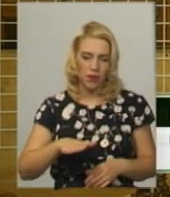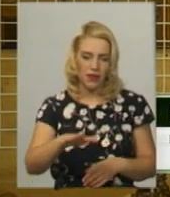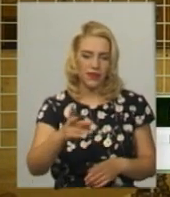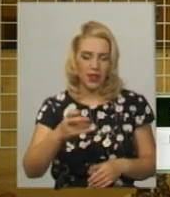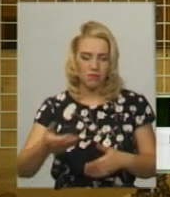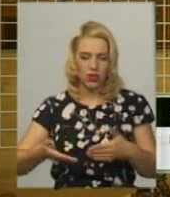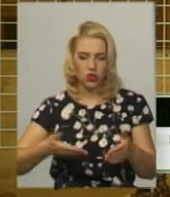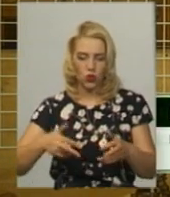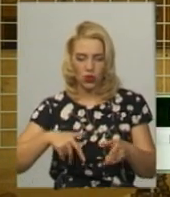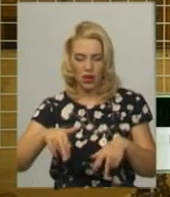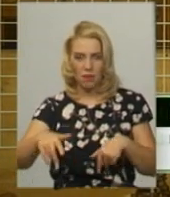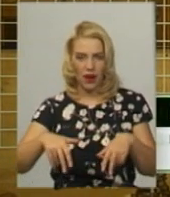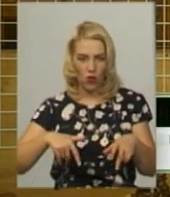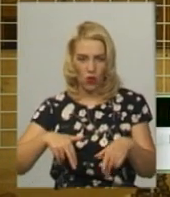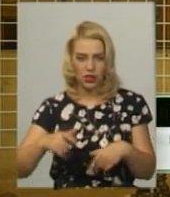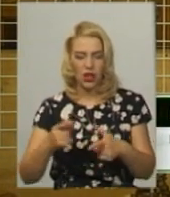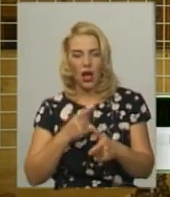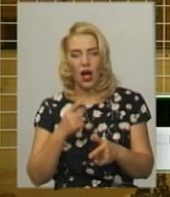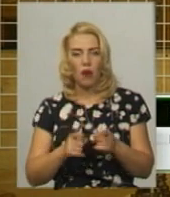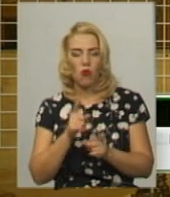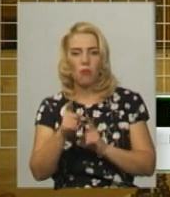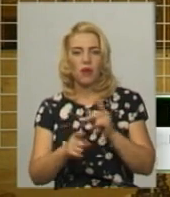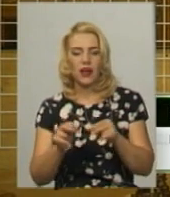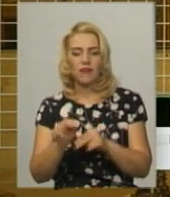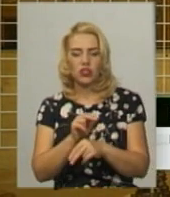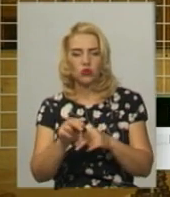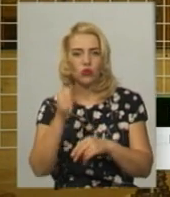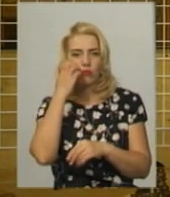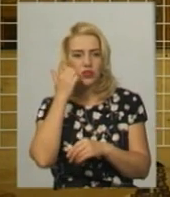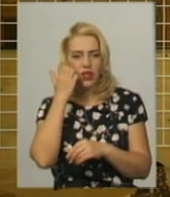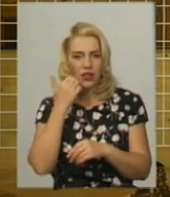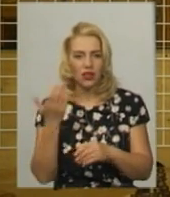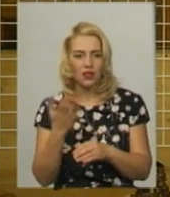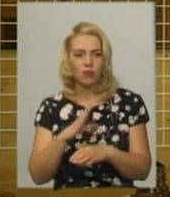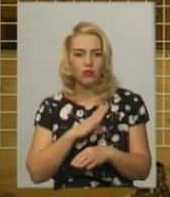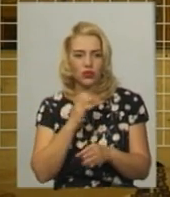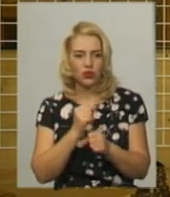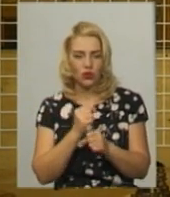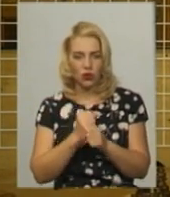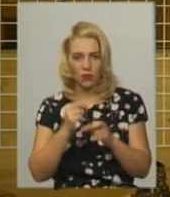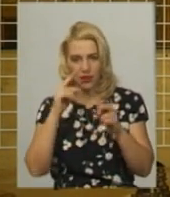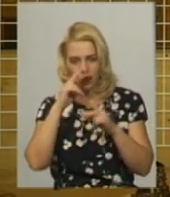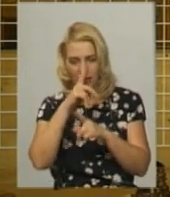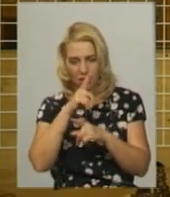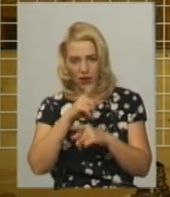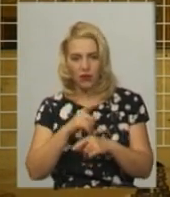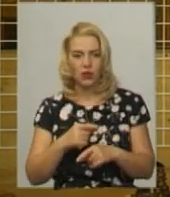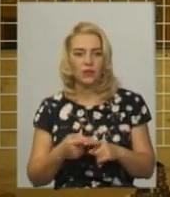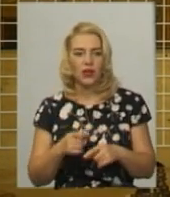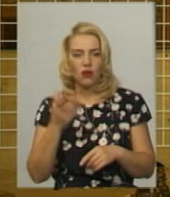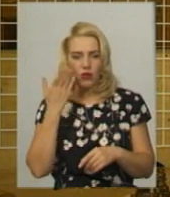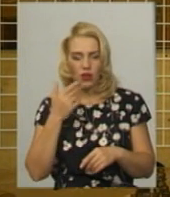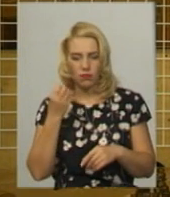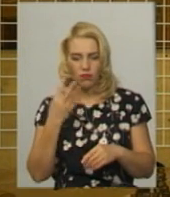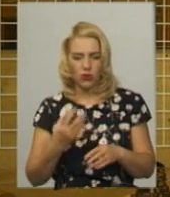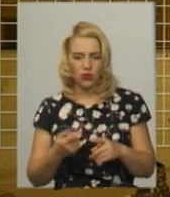переходи, або перевлаштовуємо старі, які були зроблені, м'яко кажучи, не зовсім по ДБ, ну, коли просто діставали